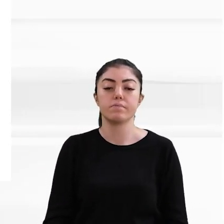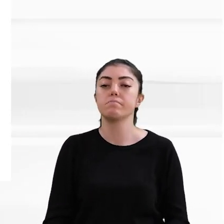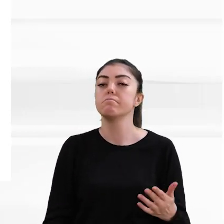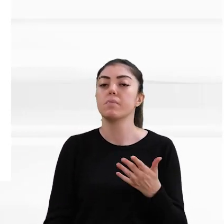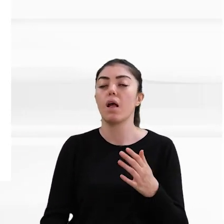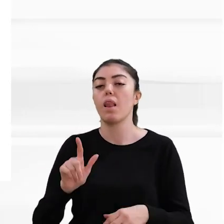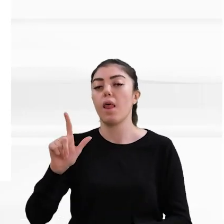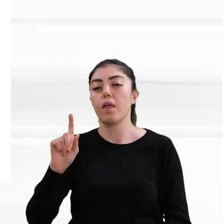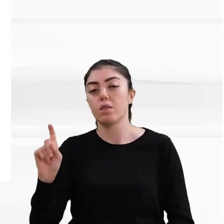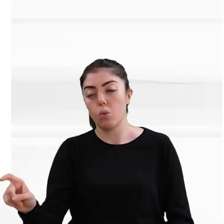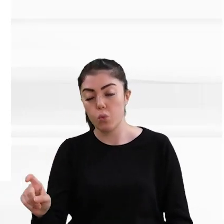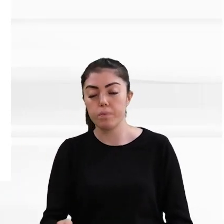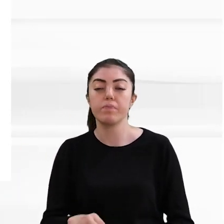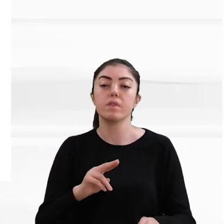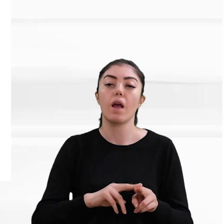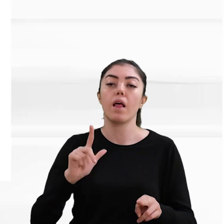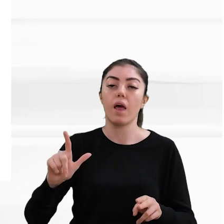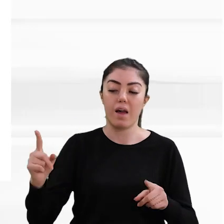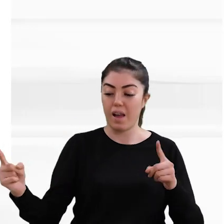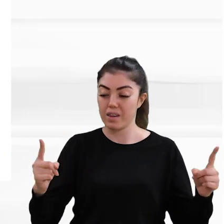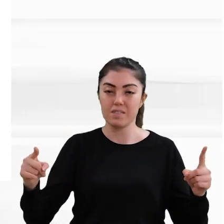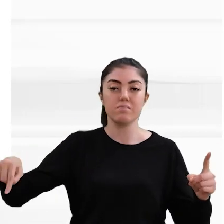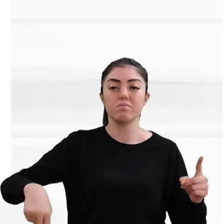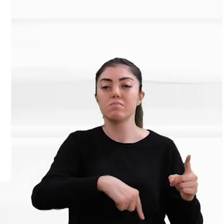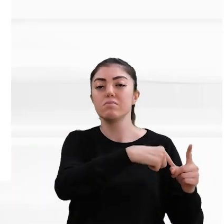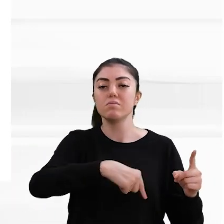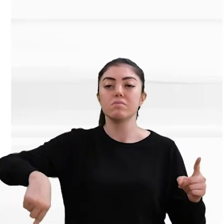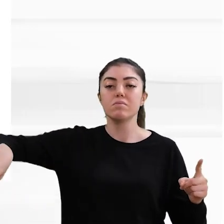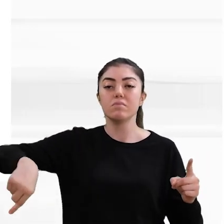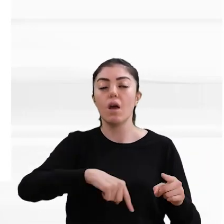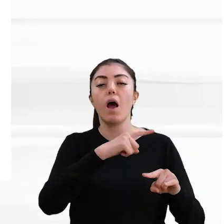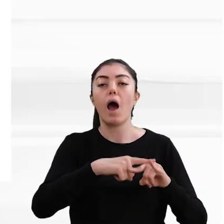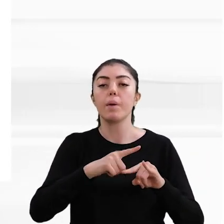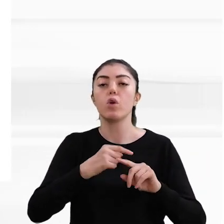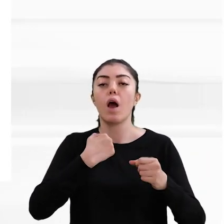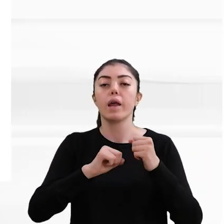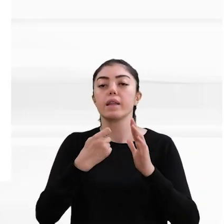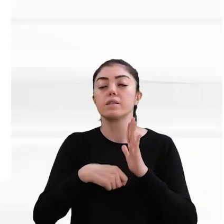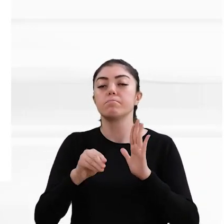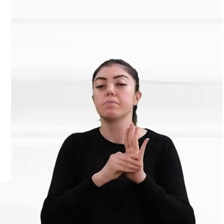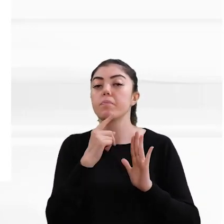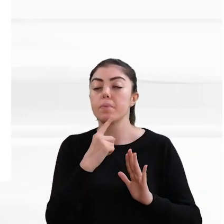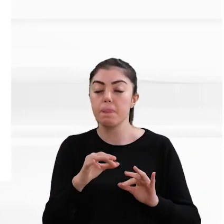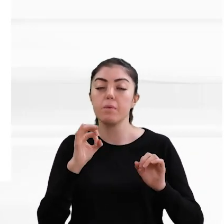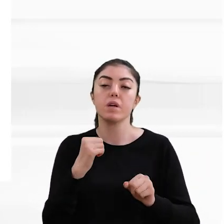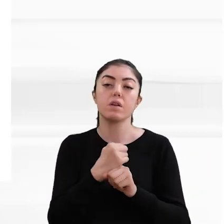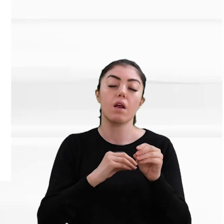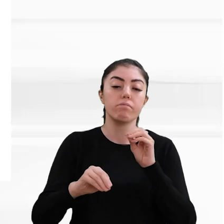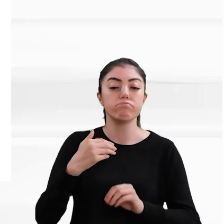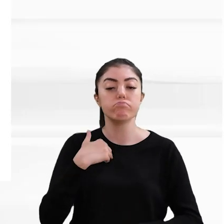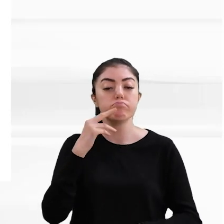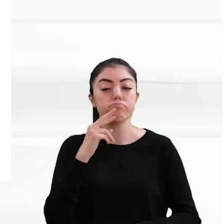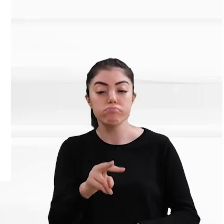olsun. Burası da L noktası olsun. K ile arasında yapılan gidip gelme hareketine biz harmonik hareket